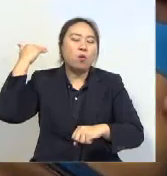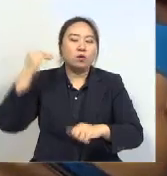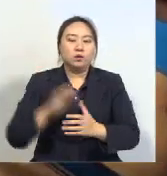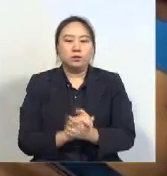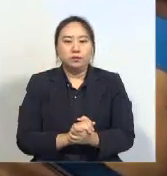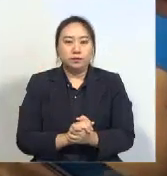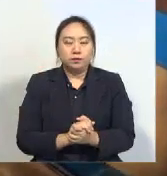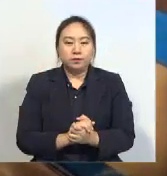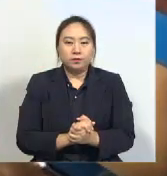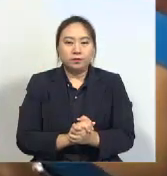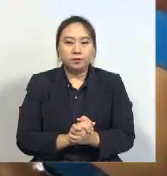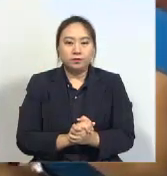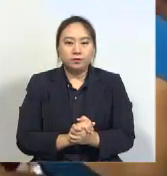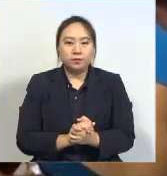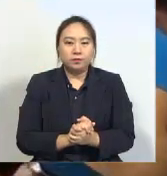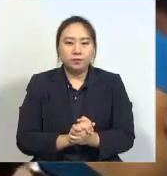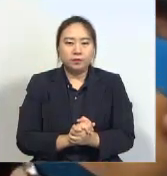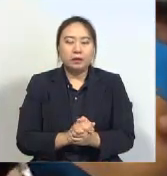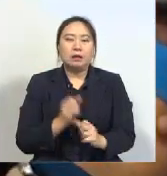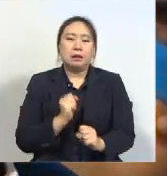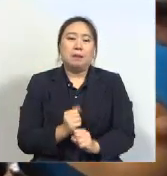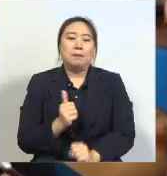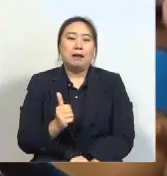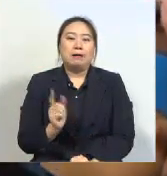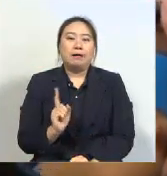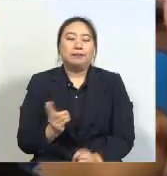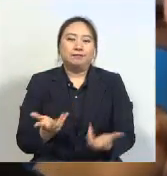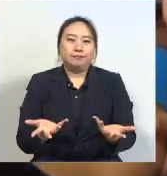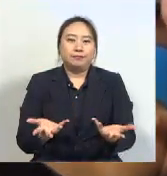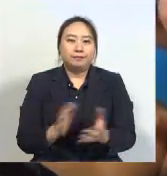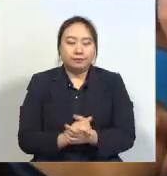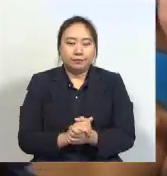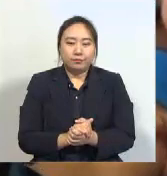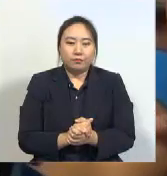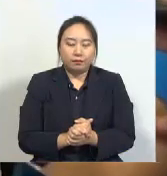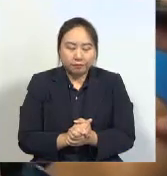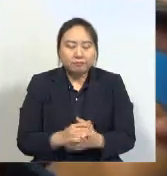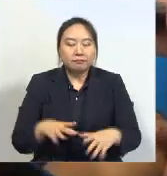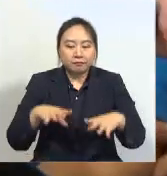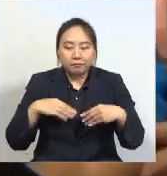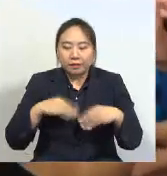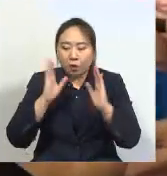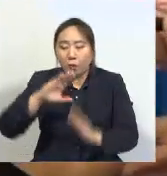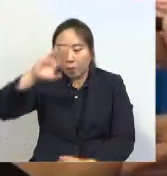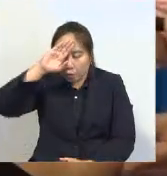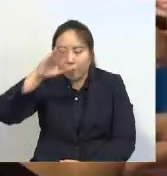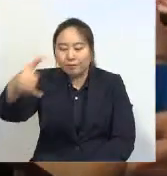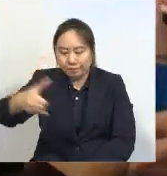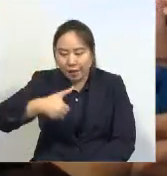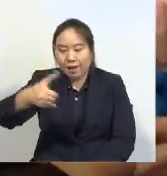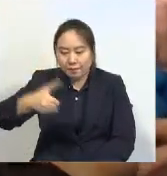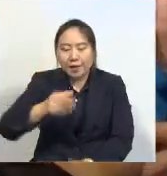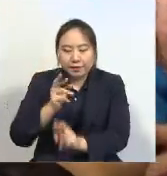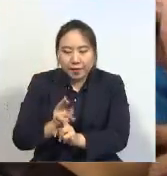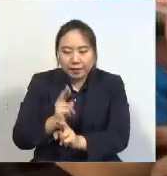ะครับเราทำอะไรได ้ กรมนากรมตารักษาคนไข้ต่อไป ครับตอน